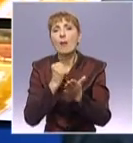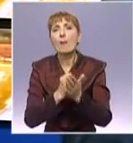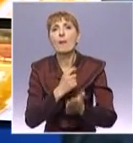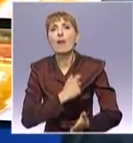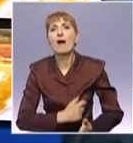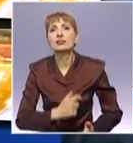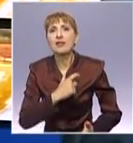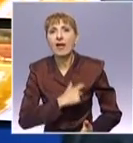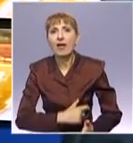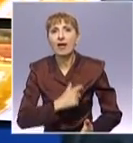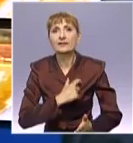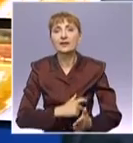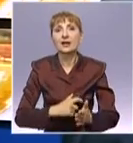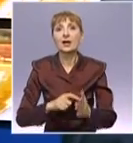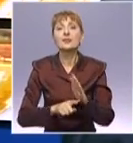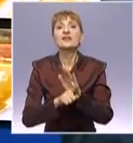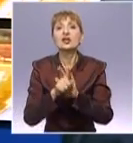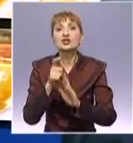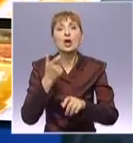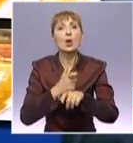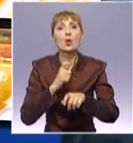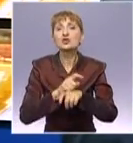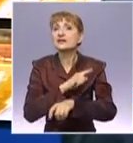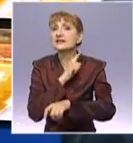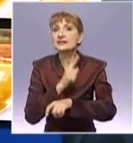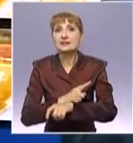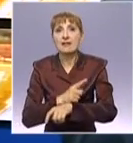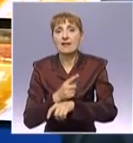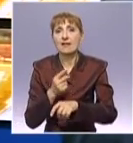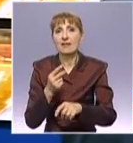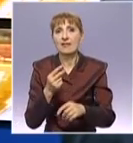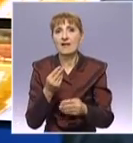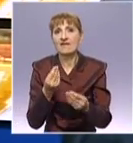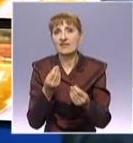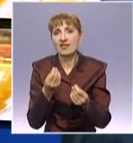на первоначально очень сильно ложится большой